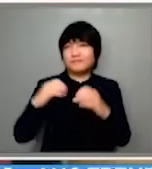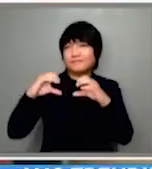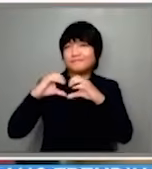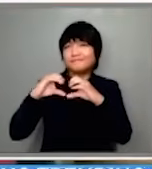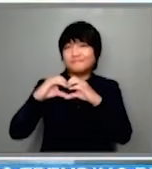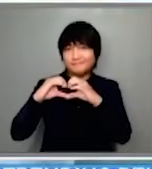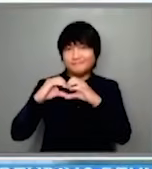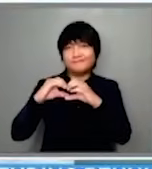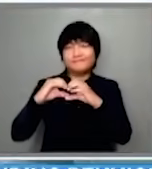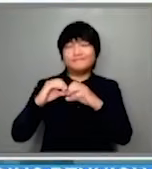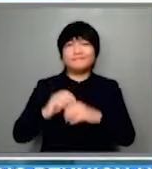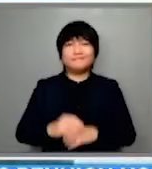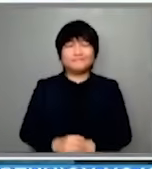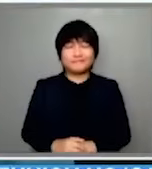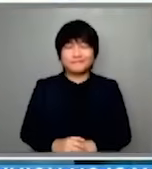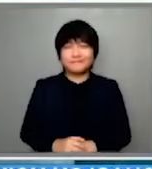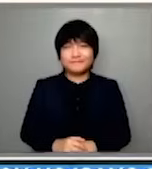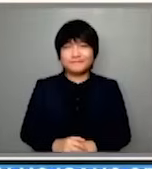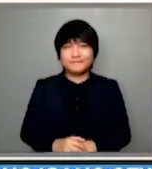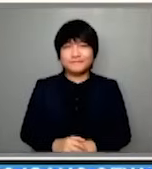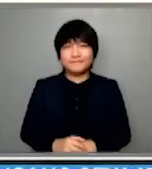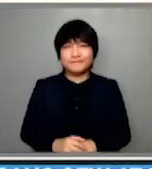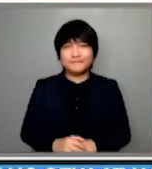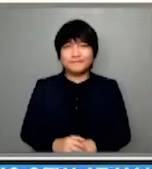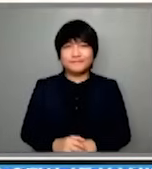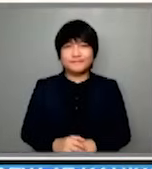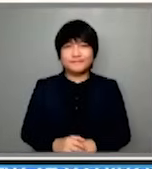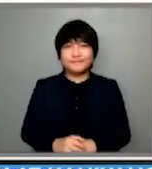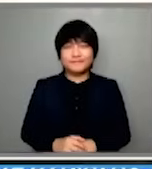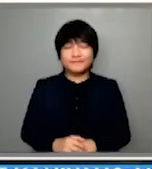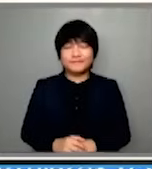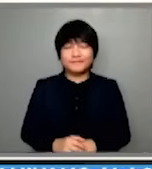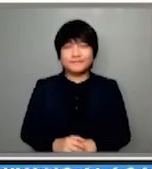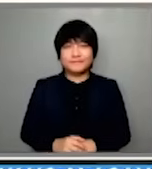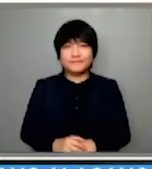Kapuso, anumang